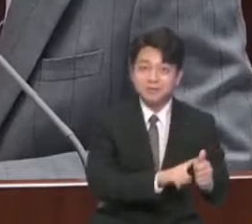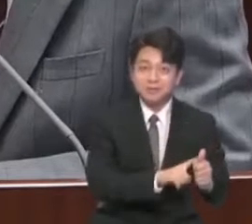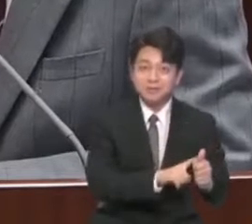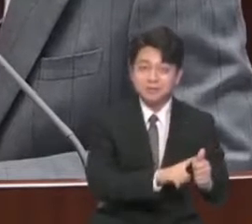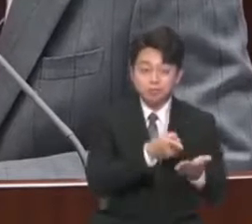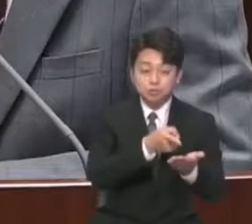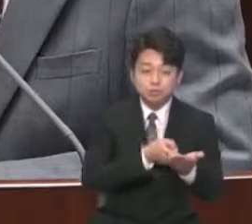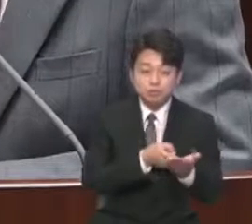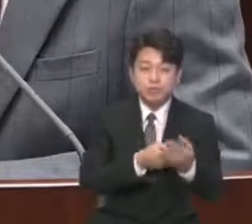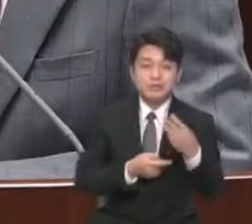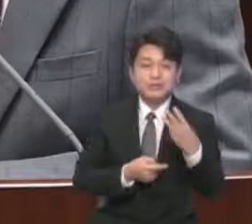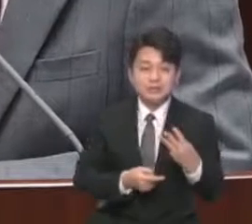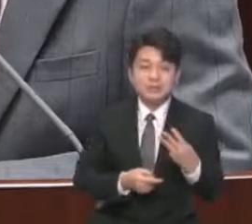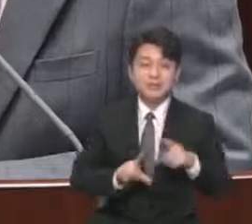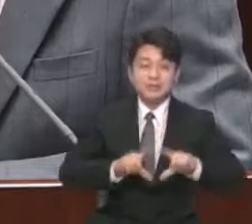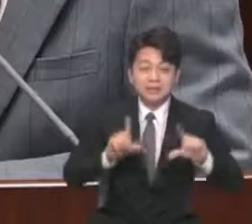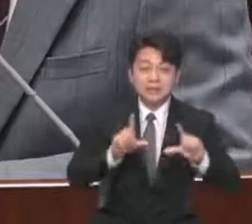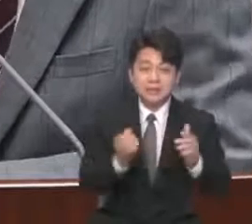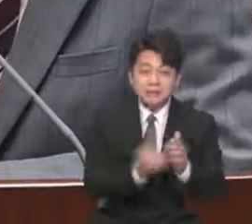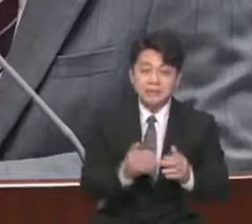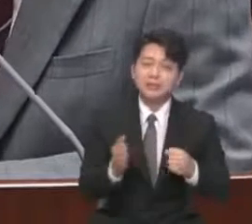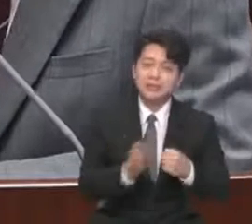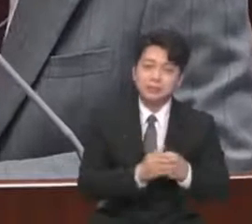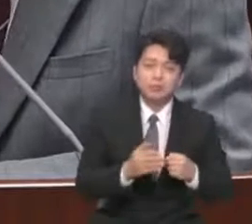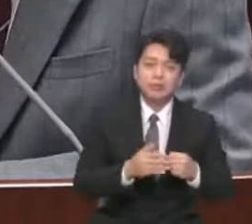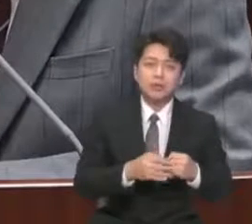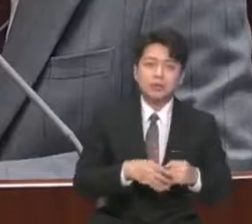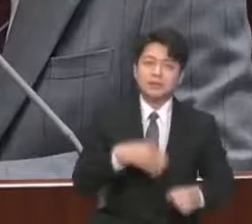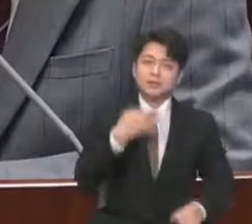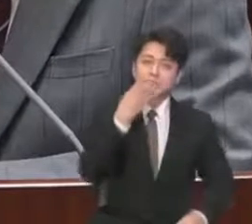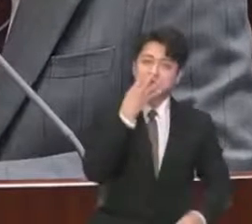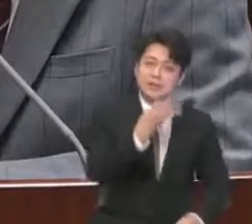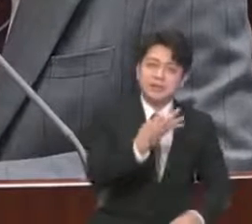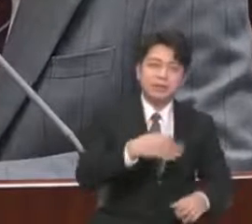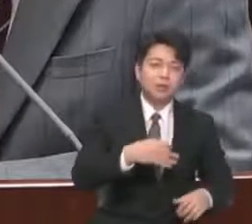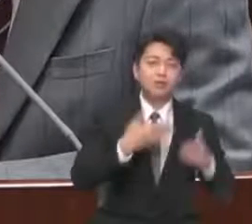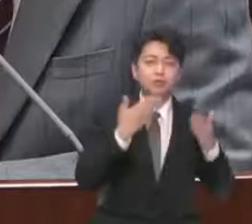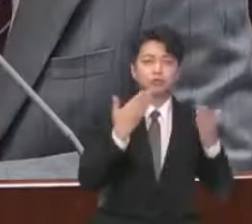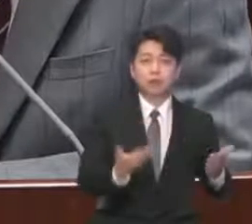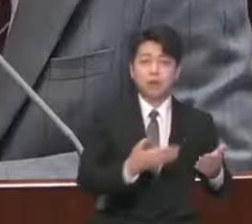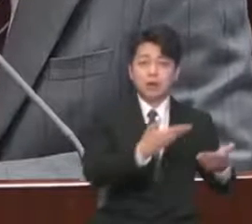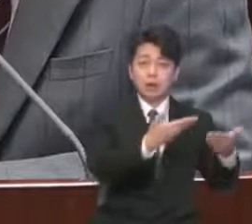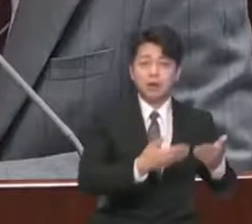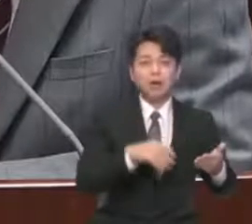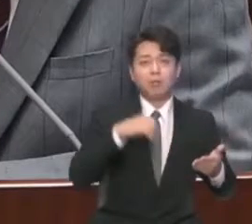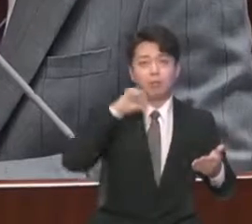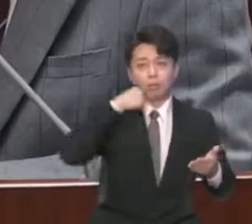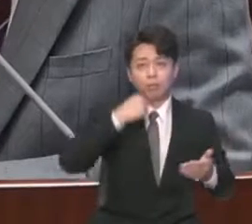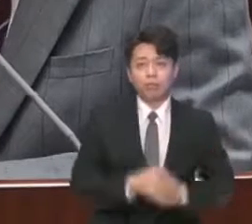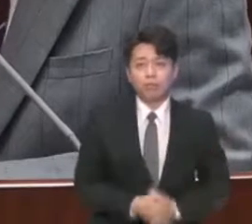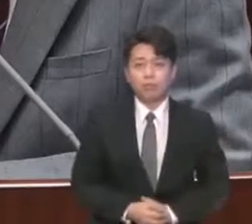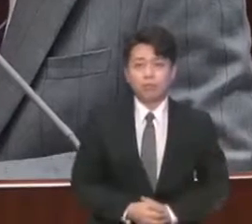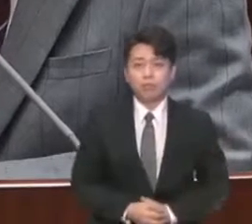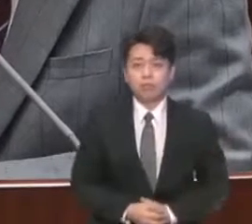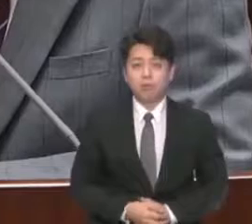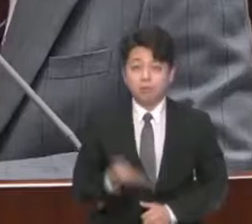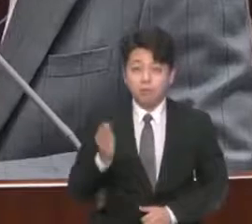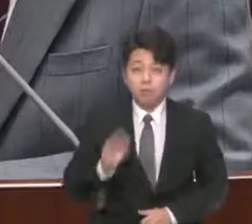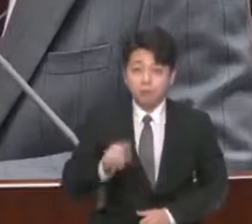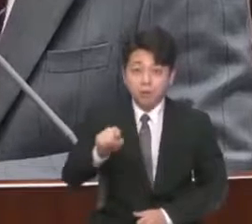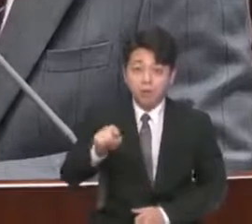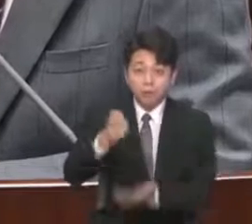받고 10일은 연가로 넘어갔다는 거예요. 근데 서일병은 4일, 병원은 4일 서류밖에 없는데 19일 병가를